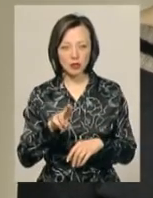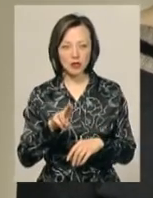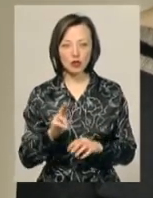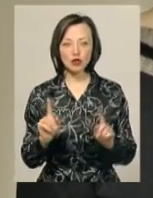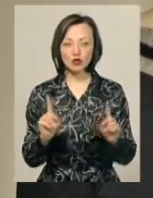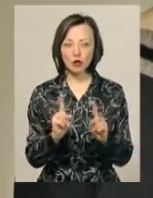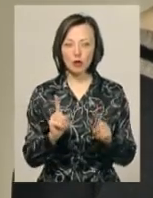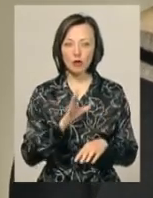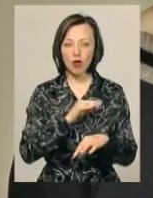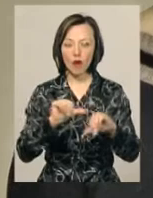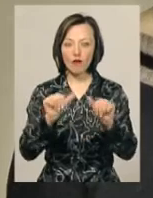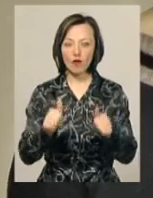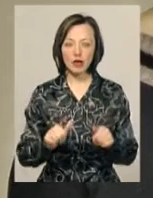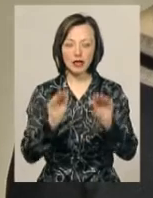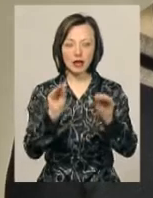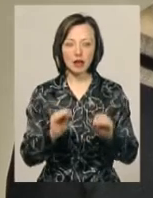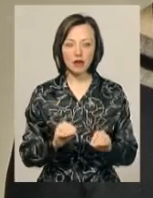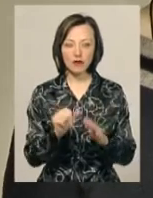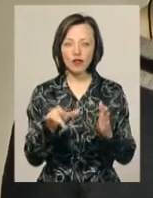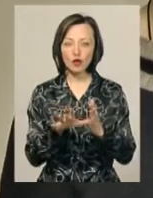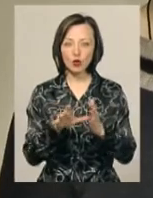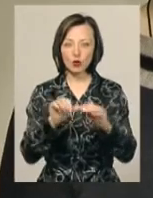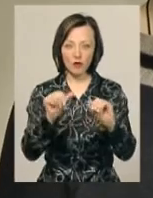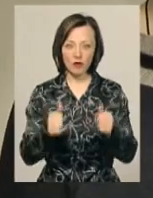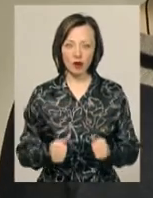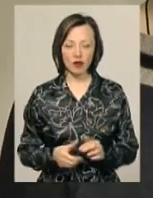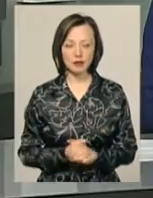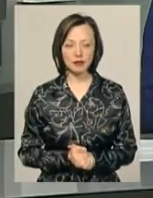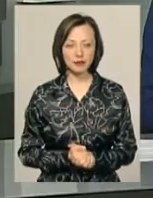для того, щоб була оформлена декларація в електронному вигляді.